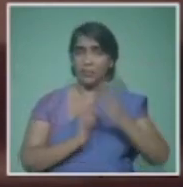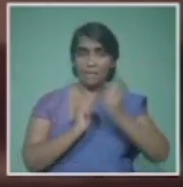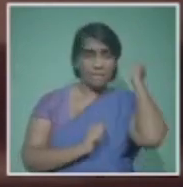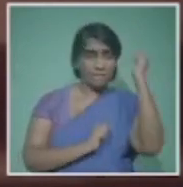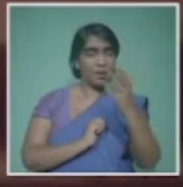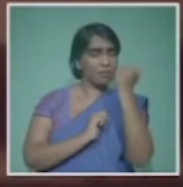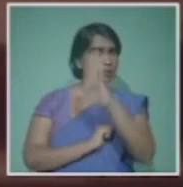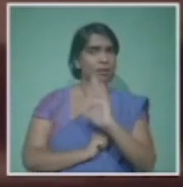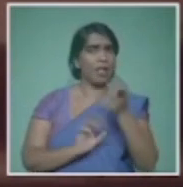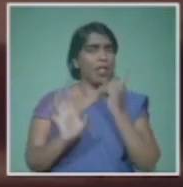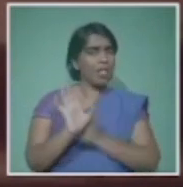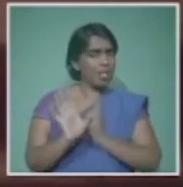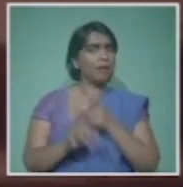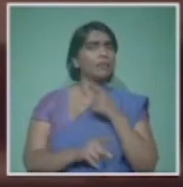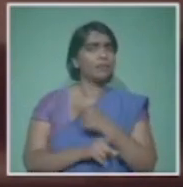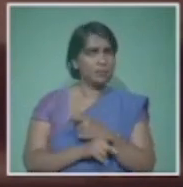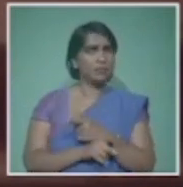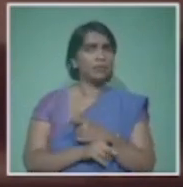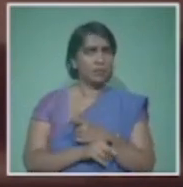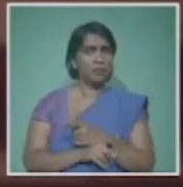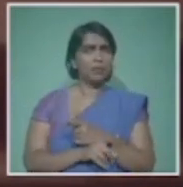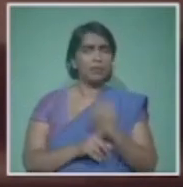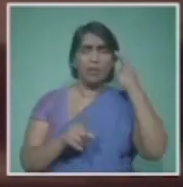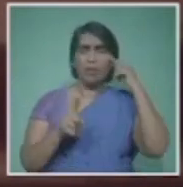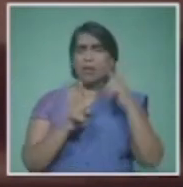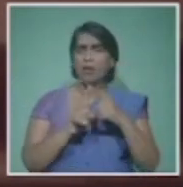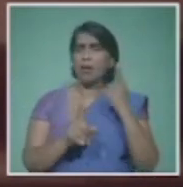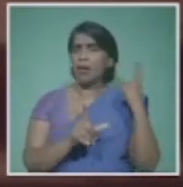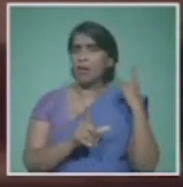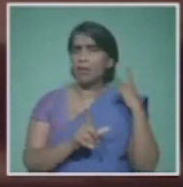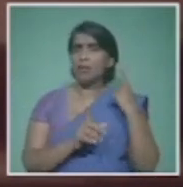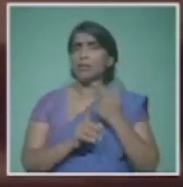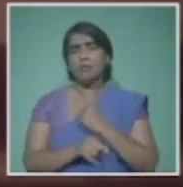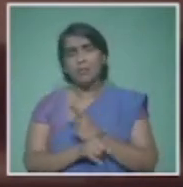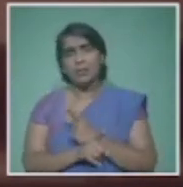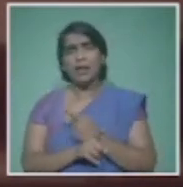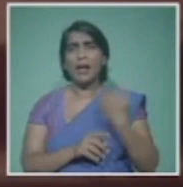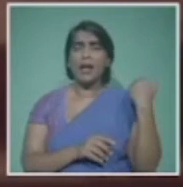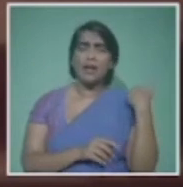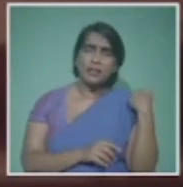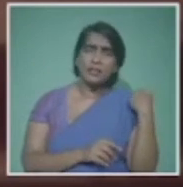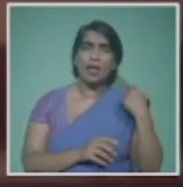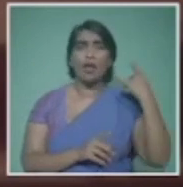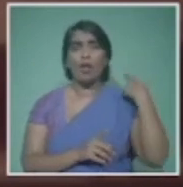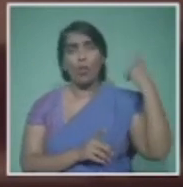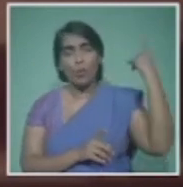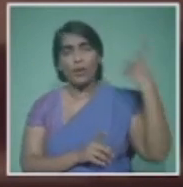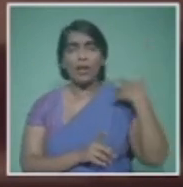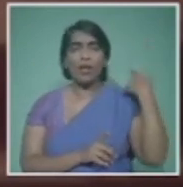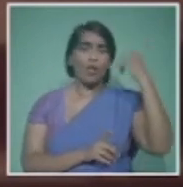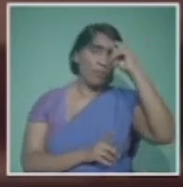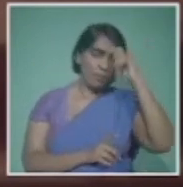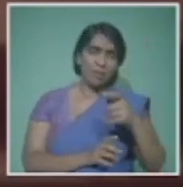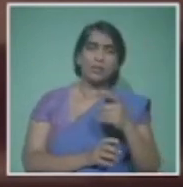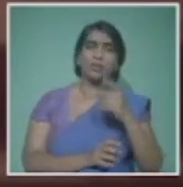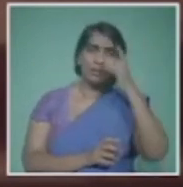එපා. හැමදාම ඔබතුමා මේ කට්ටිය පස්සෙන් යනවා. අපේ සර්, අපේ අයියා, ලොකු මහත්තයා